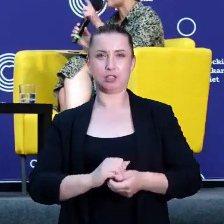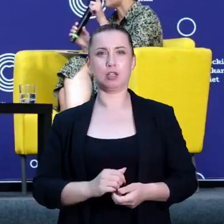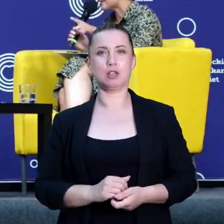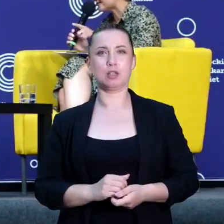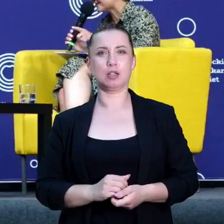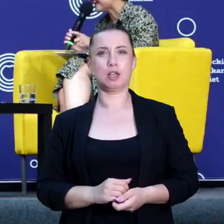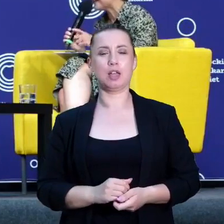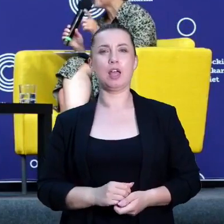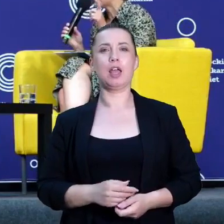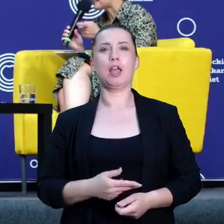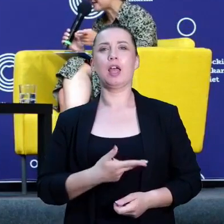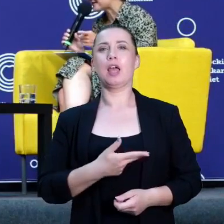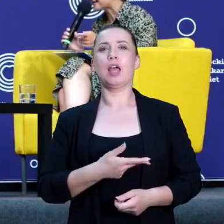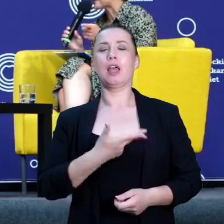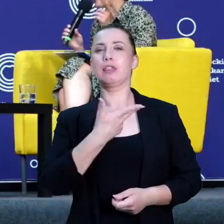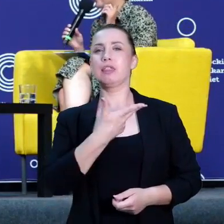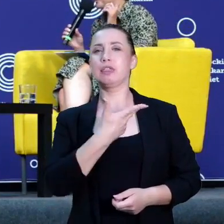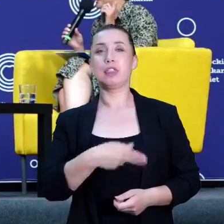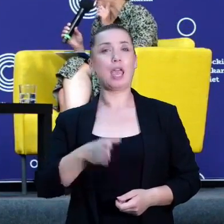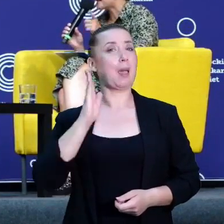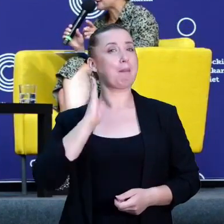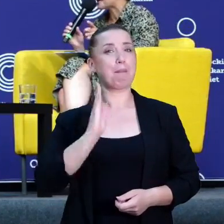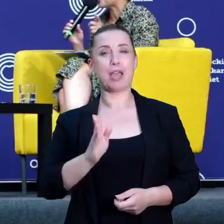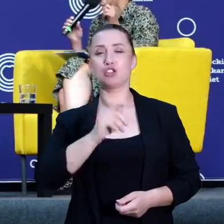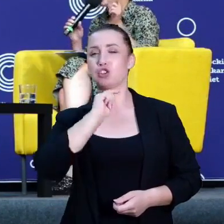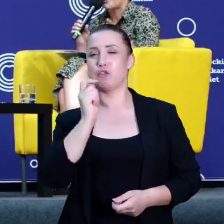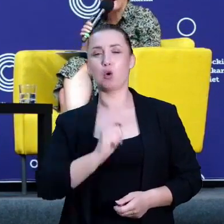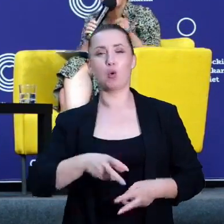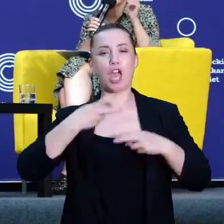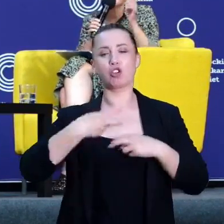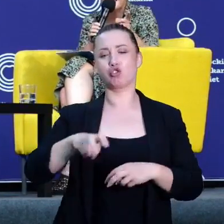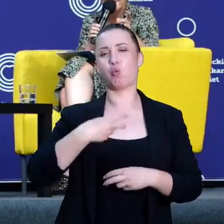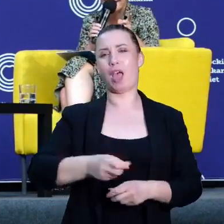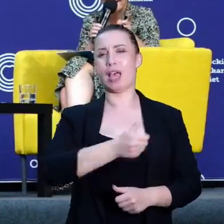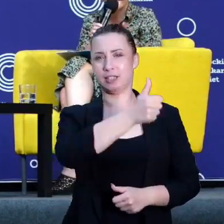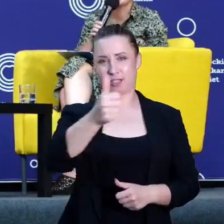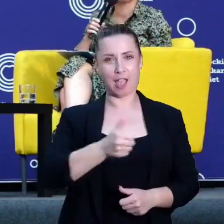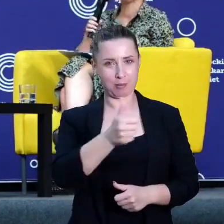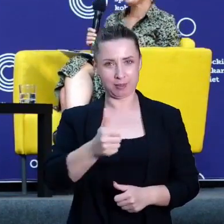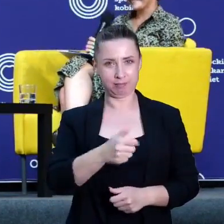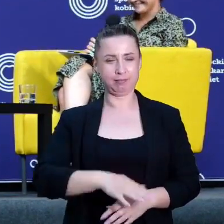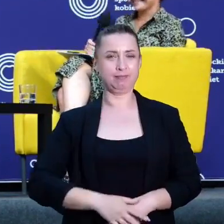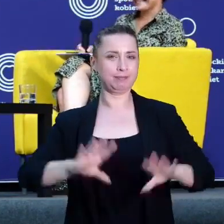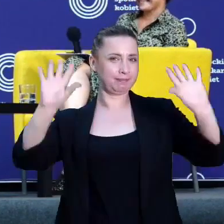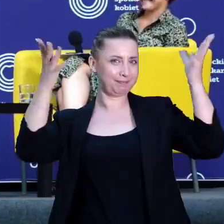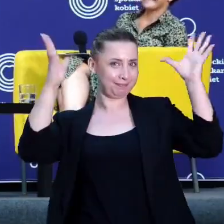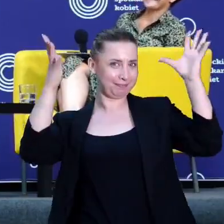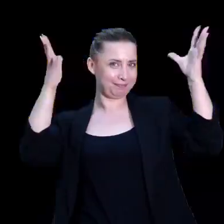powiedzieć. Nigdy nie będziesz szła sama.